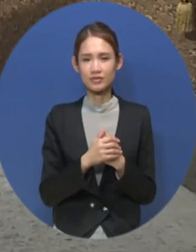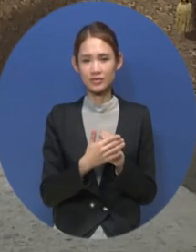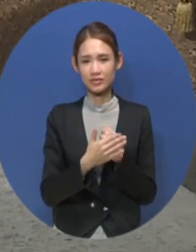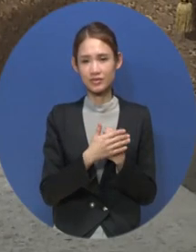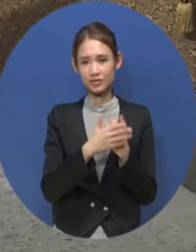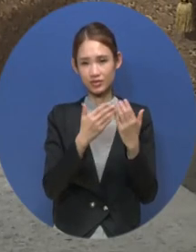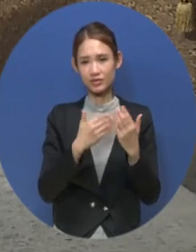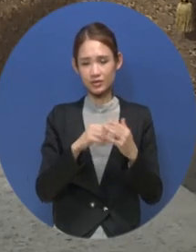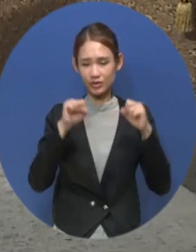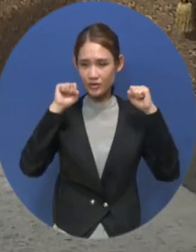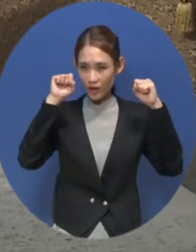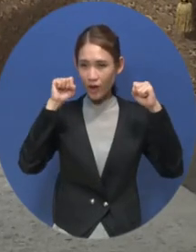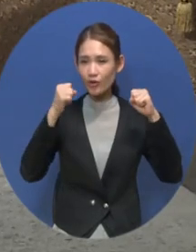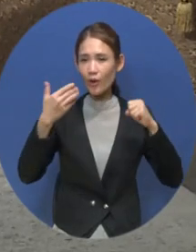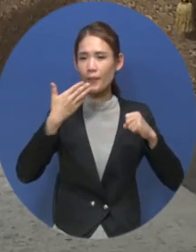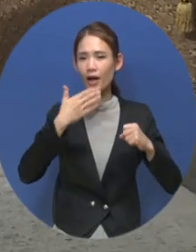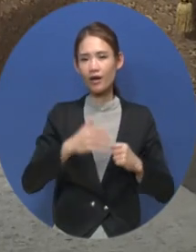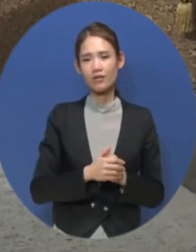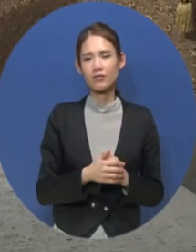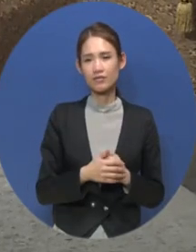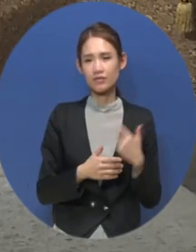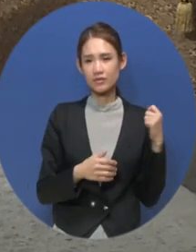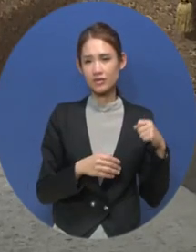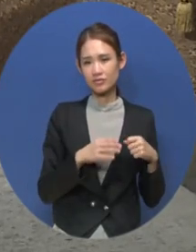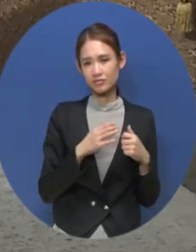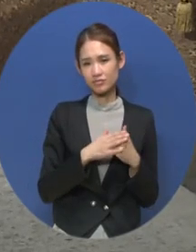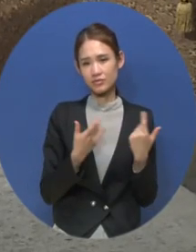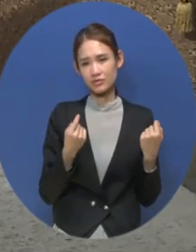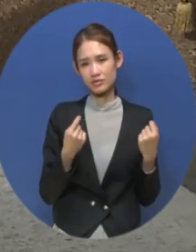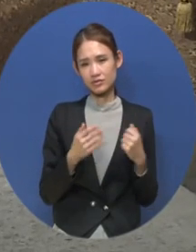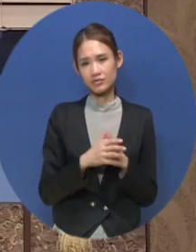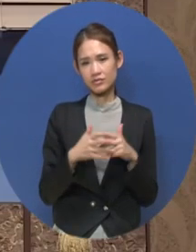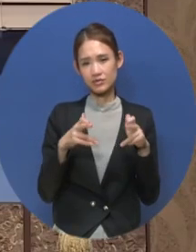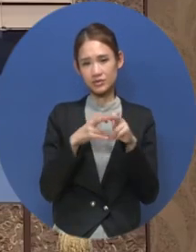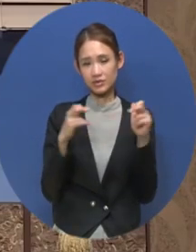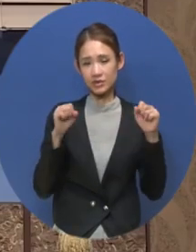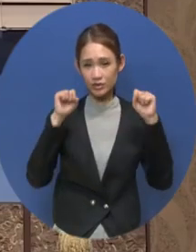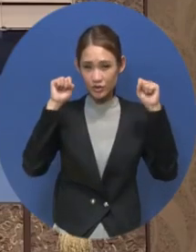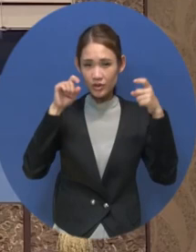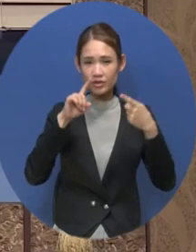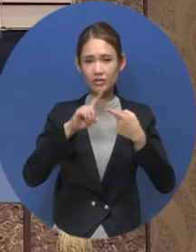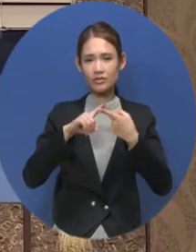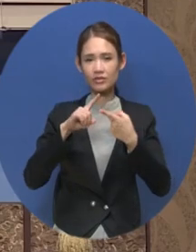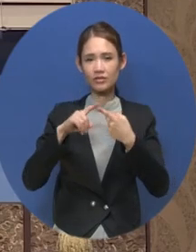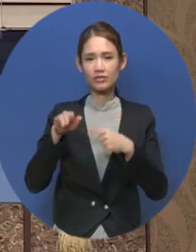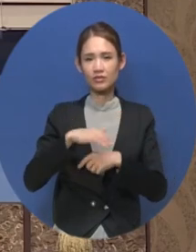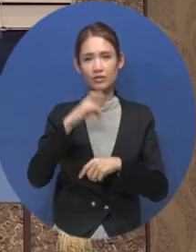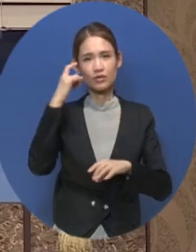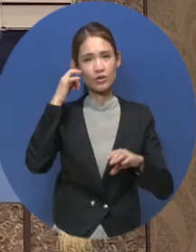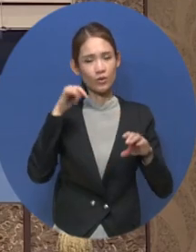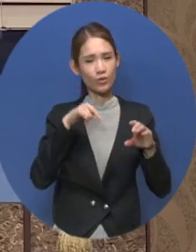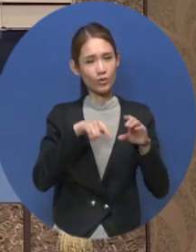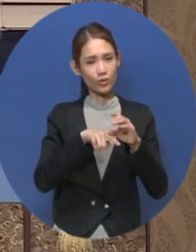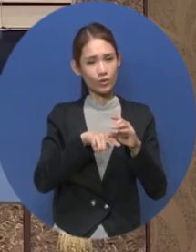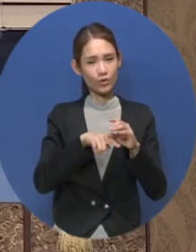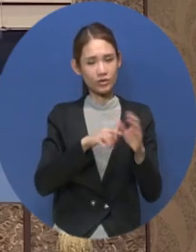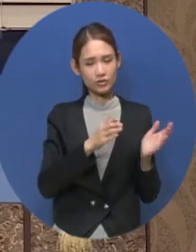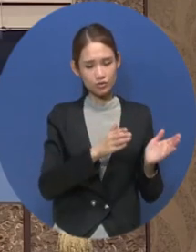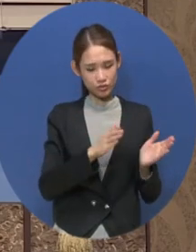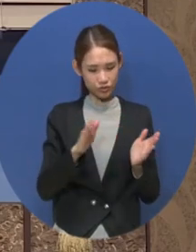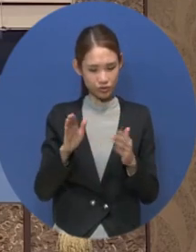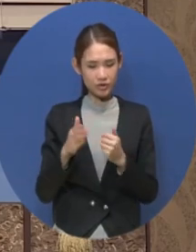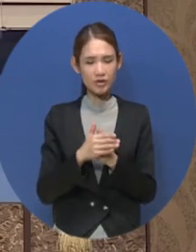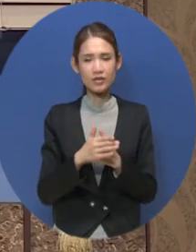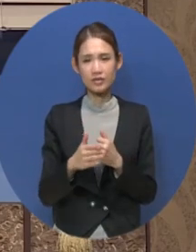받으면서 그렇습니다. 체육을 할 수가 있는데 예, 너무나고 예. 그래서 그런 어떤 장애인 체육에 대한 부분들을 또 저희는 이제 스포츠 과학을 또